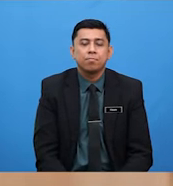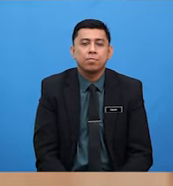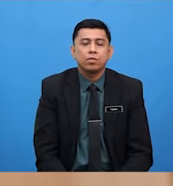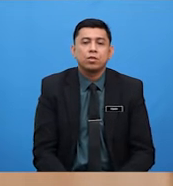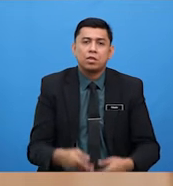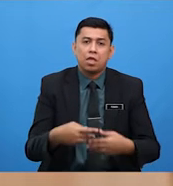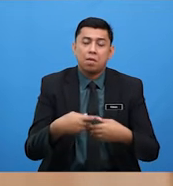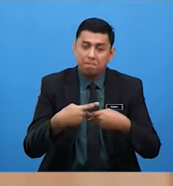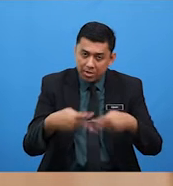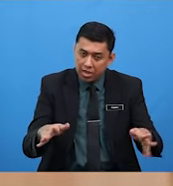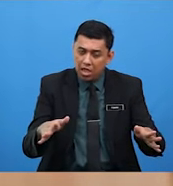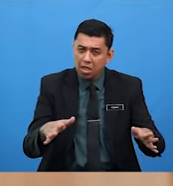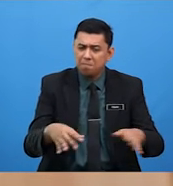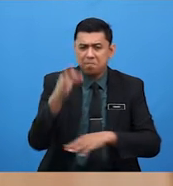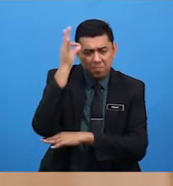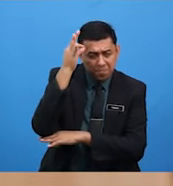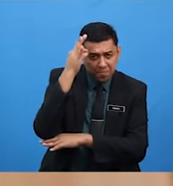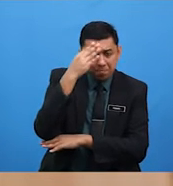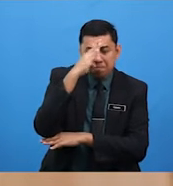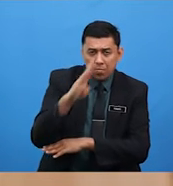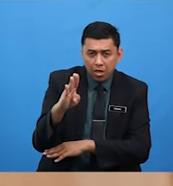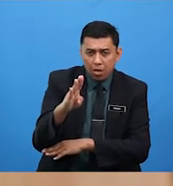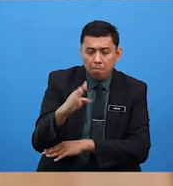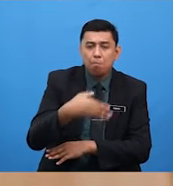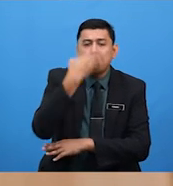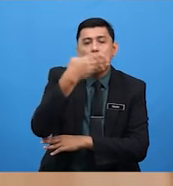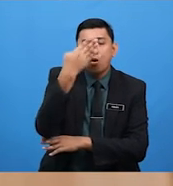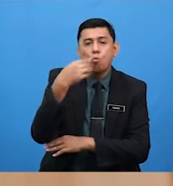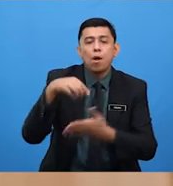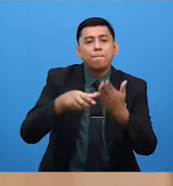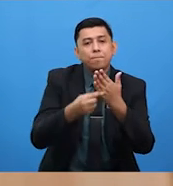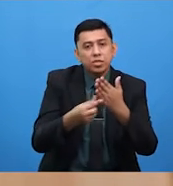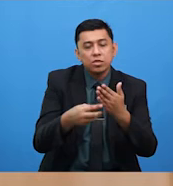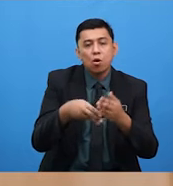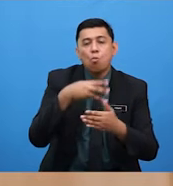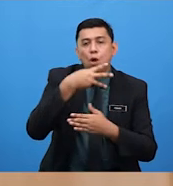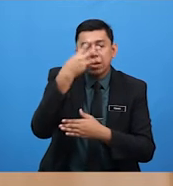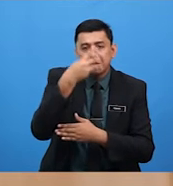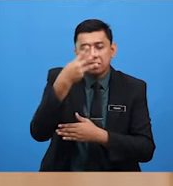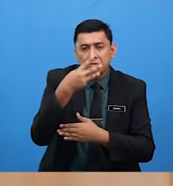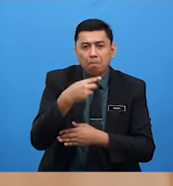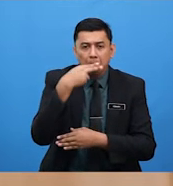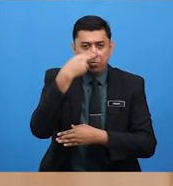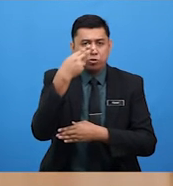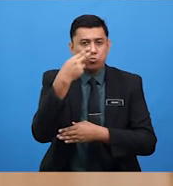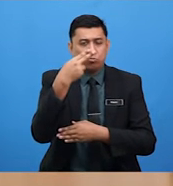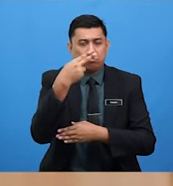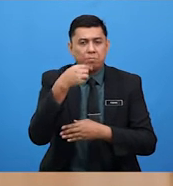Pernahkah anda terfikir bahawa bau minyak wangi yang cikgu guna tadi dapat dihidu selepas